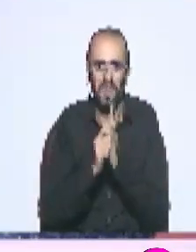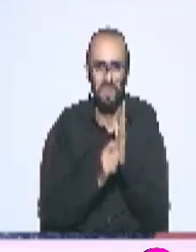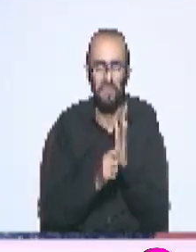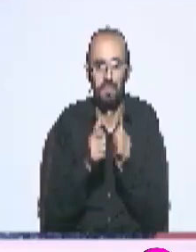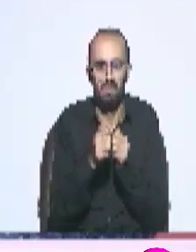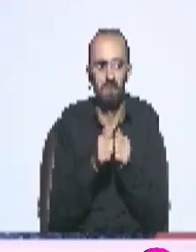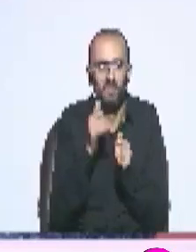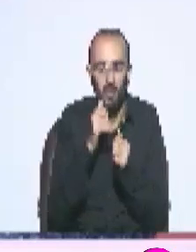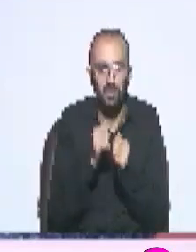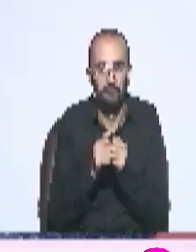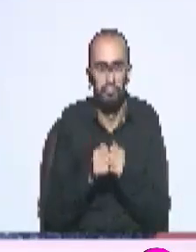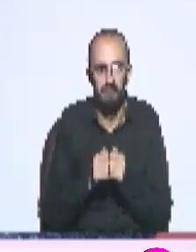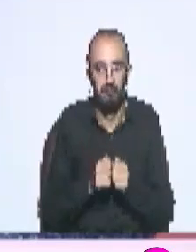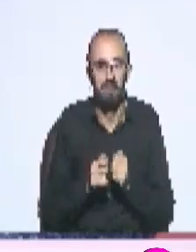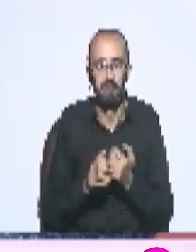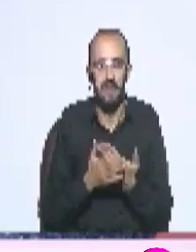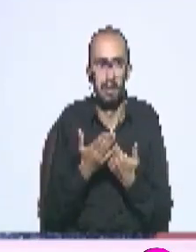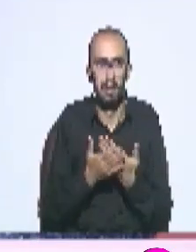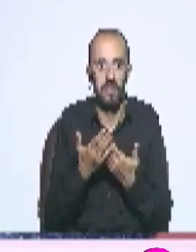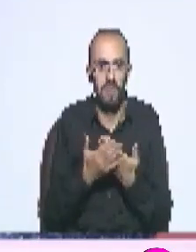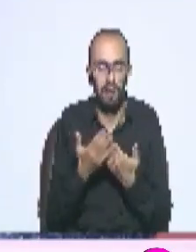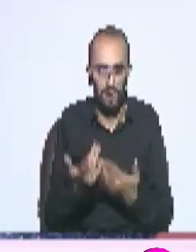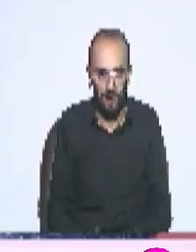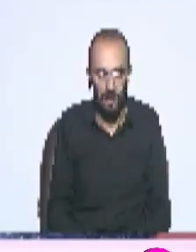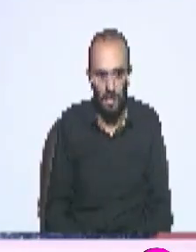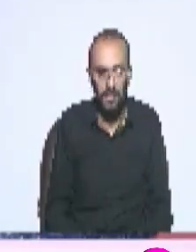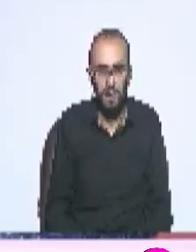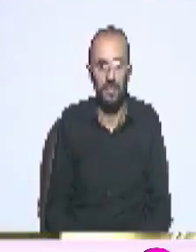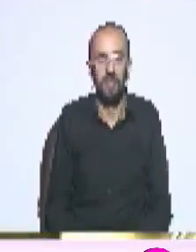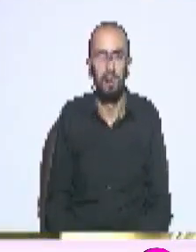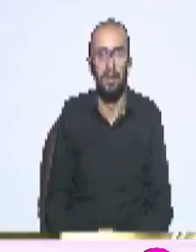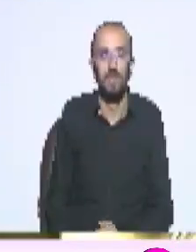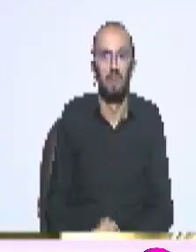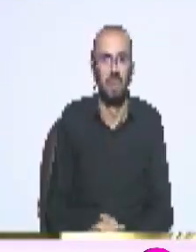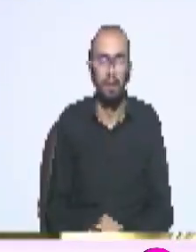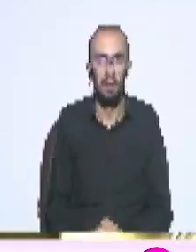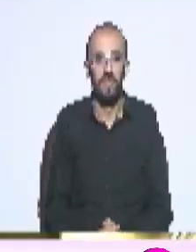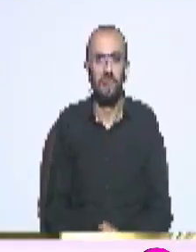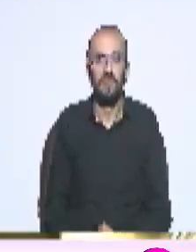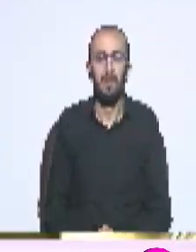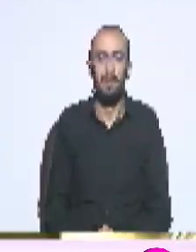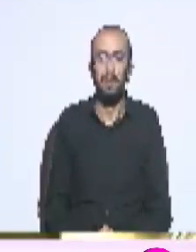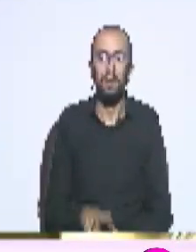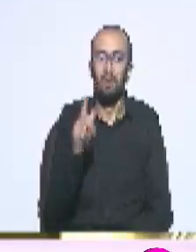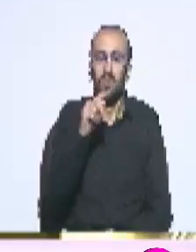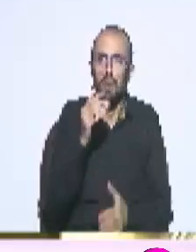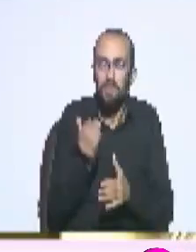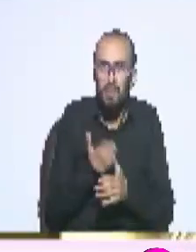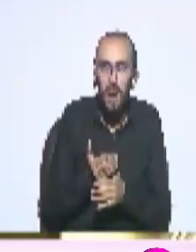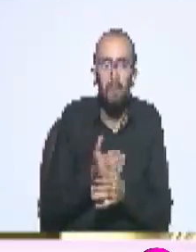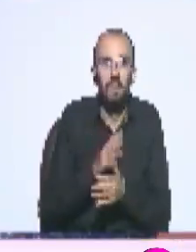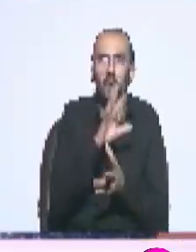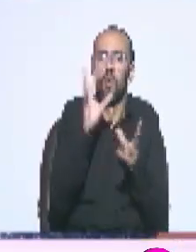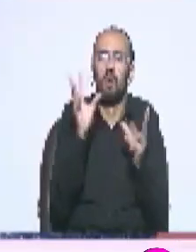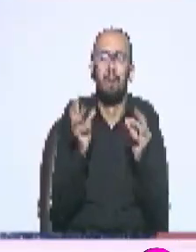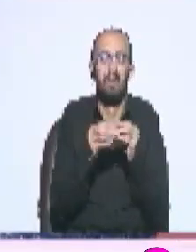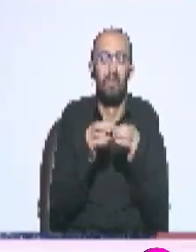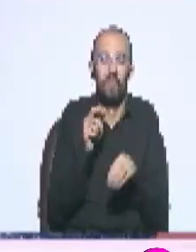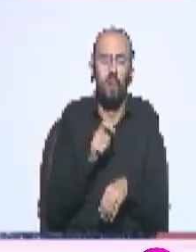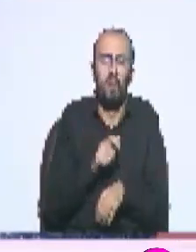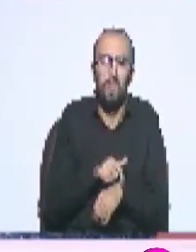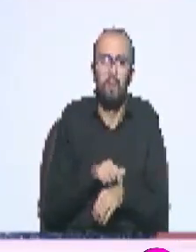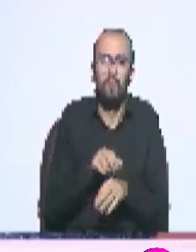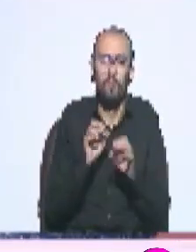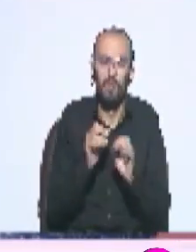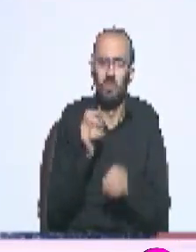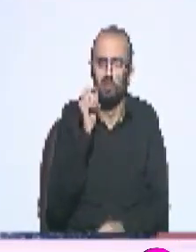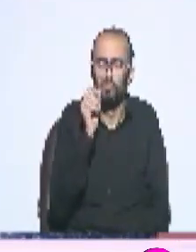لسه حاصله وهي لسه فريش في ذهني تمام واسبابها والحاجات اللي انا بحسها جوايا بنكتب اه موقف